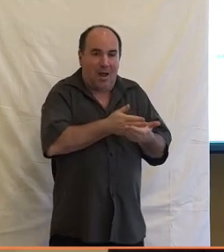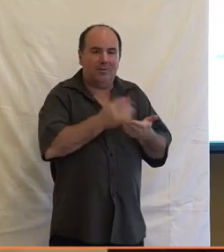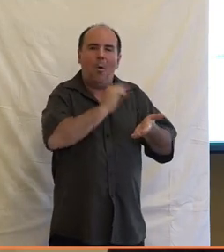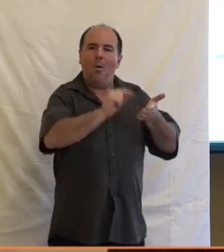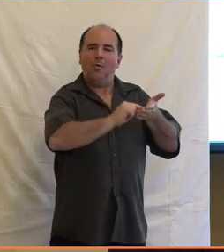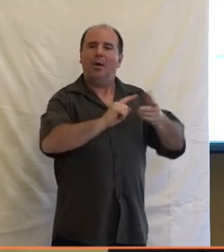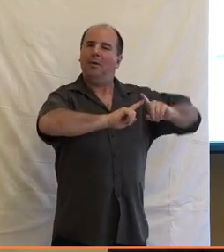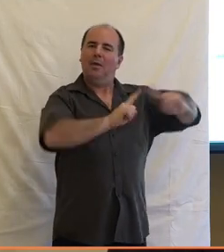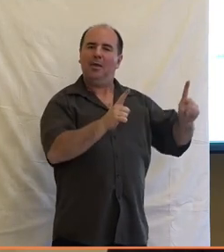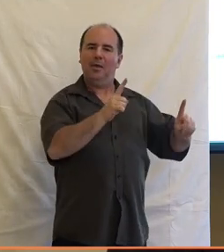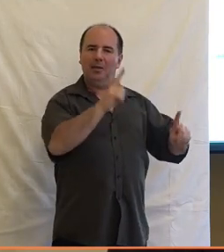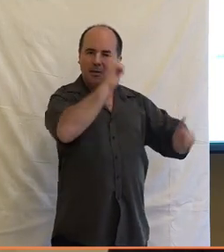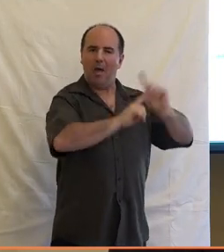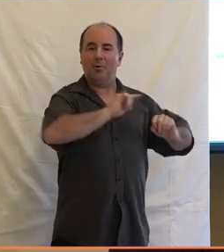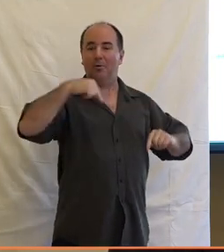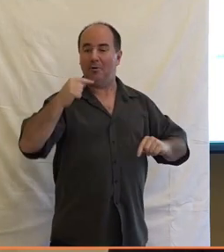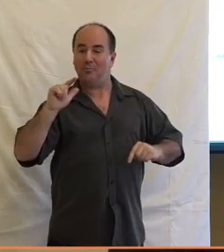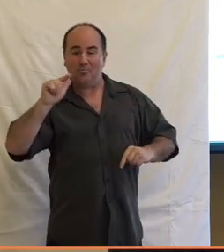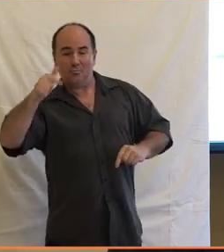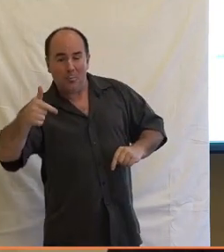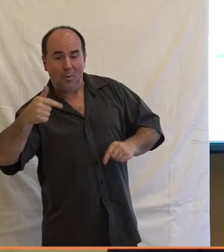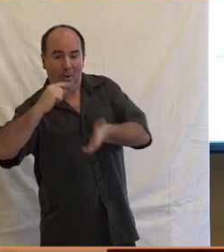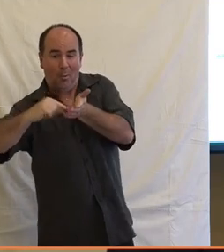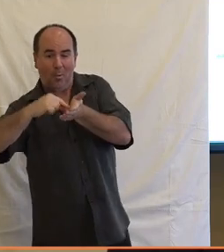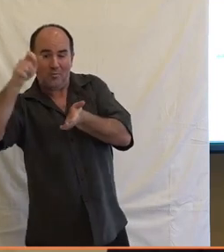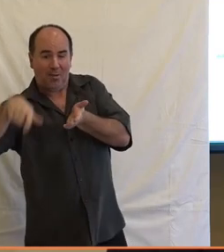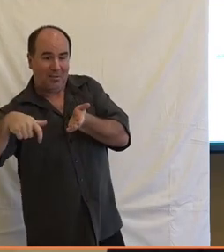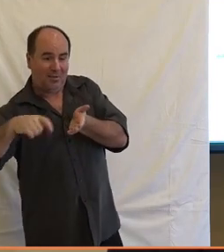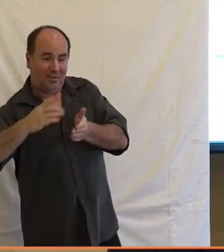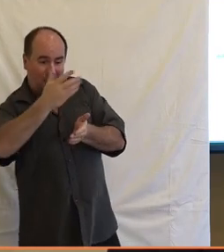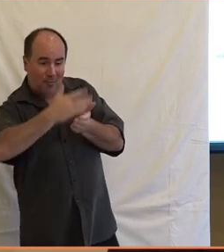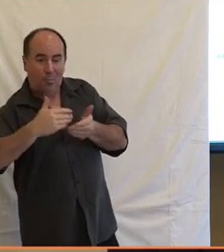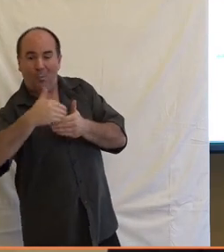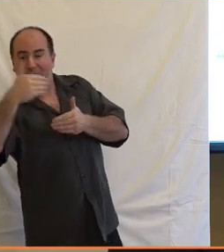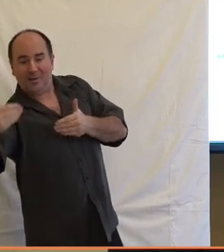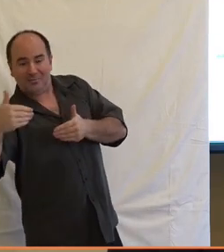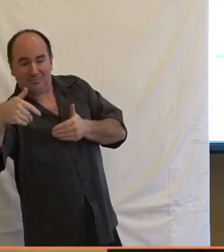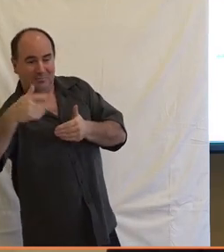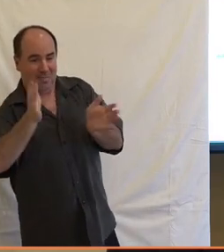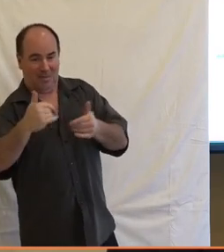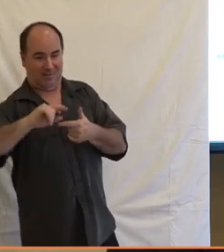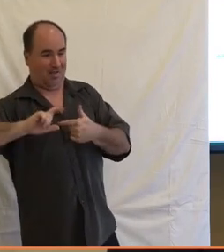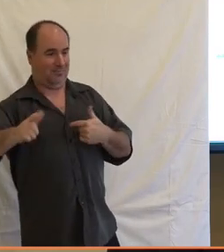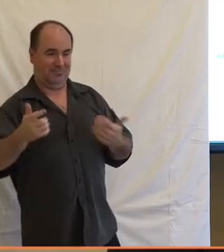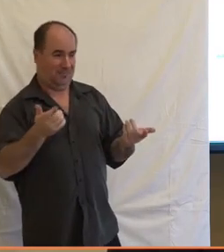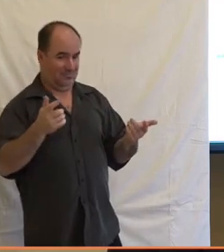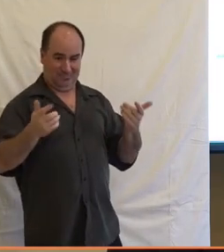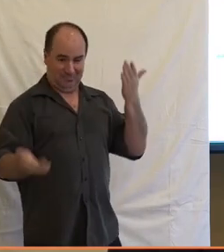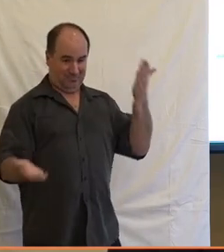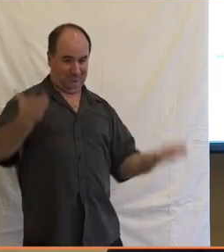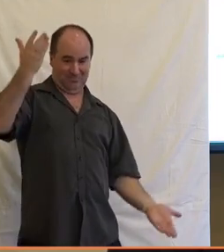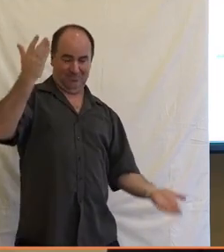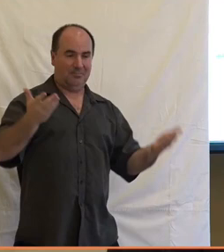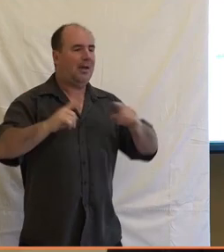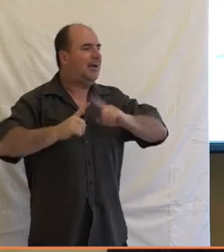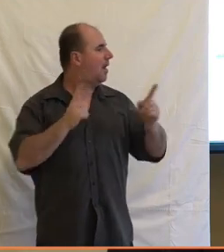úřadu, než někoho, kdo bydlel o pár ulic vedle, ale už spadal pod jiný úřad. Naštěstí, a tady by mě třeba zajímala i Dytina